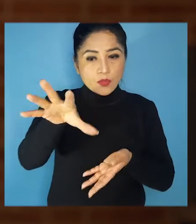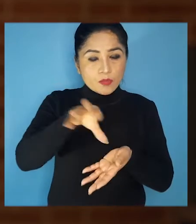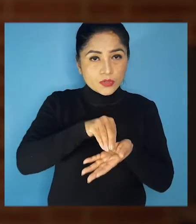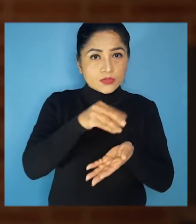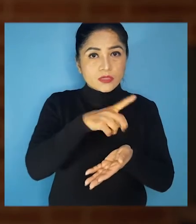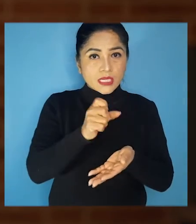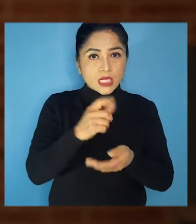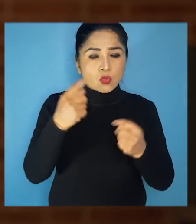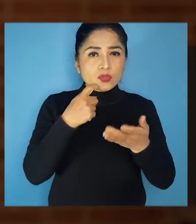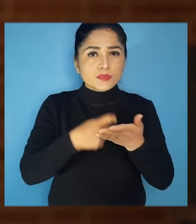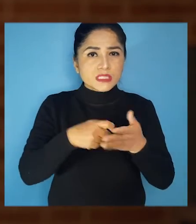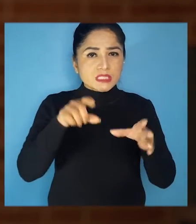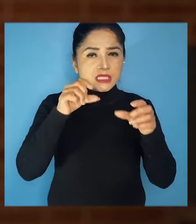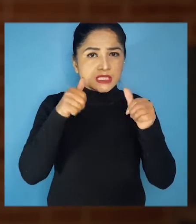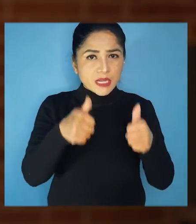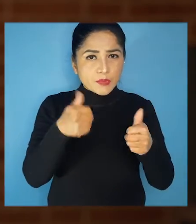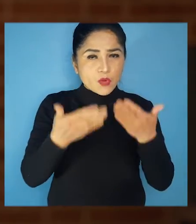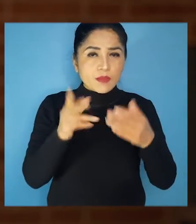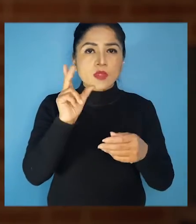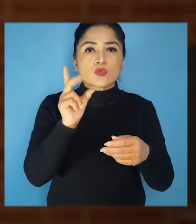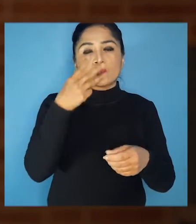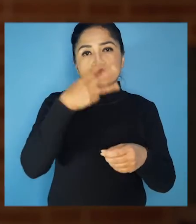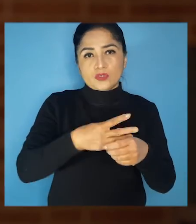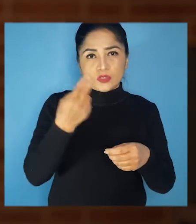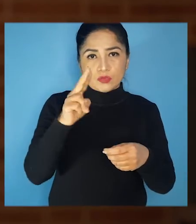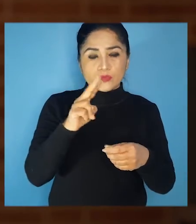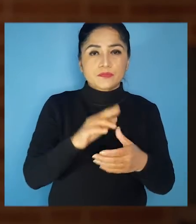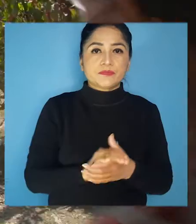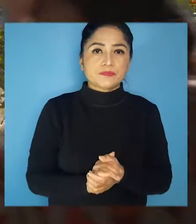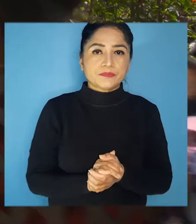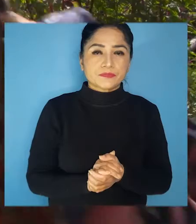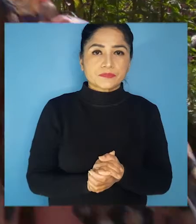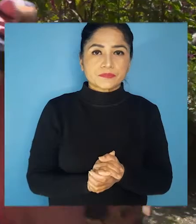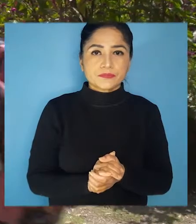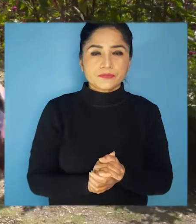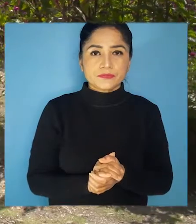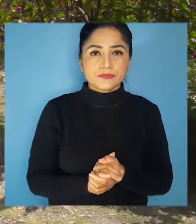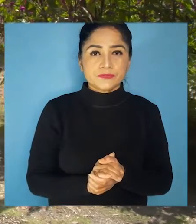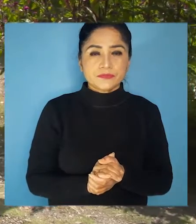बटुल्नको लागि कुन विधि काम लाग्छ भन्ने हेर्ने दोस्रो उद्देश्य थियो।